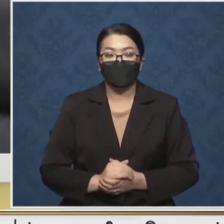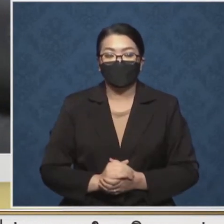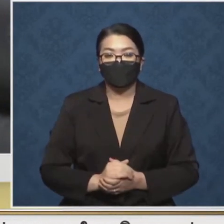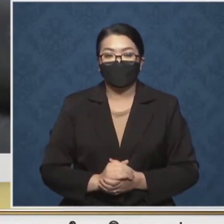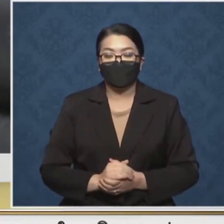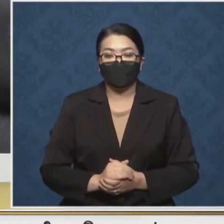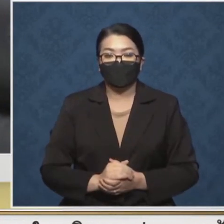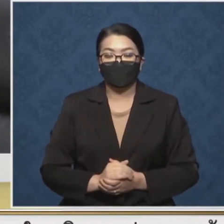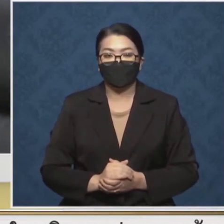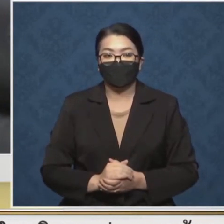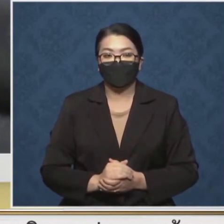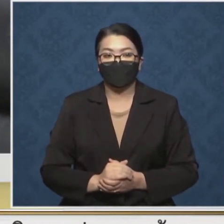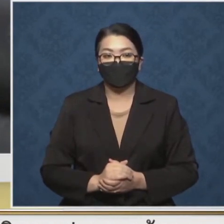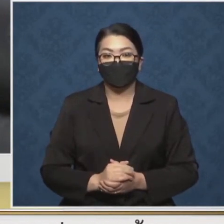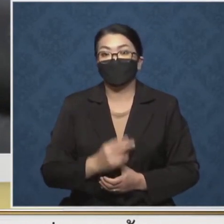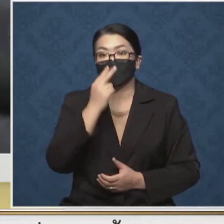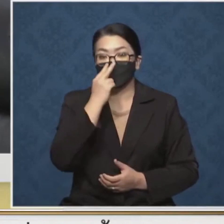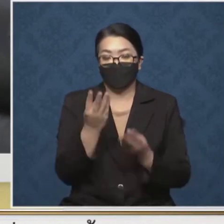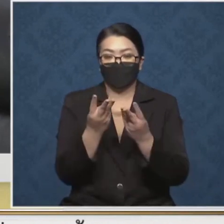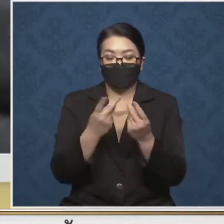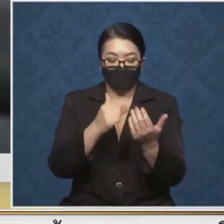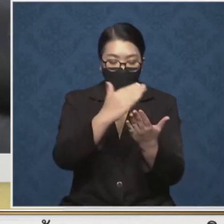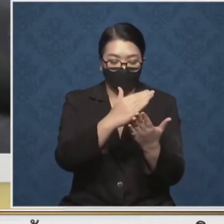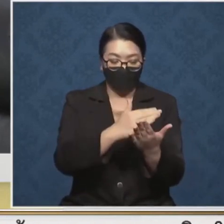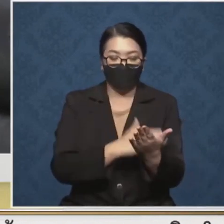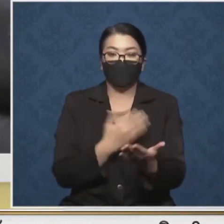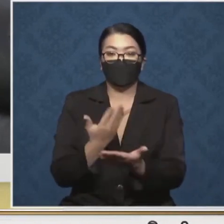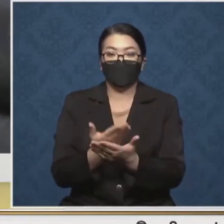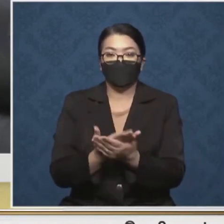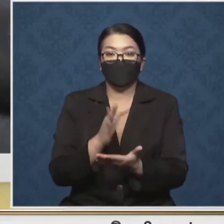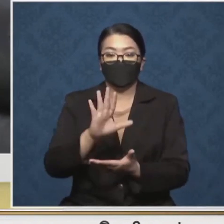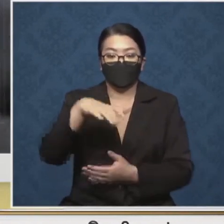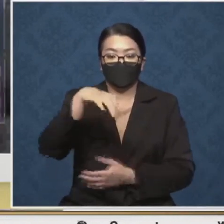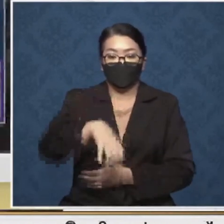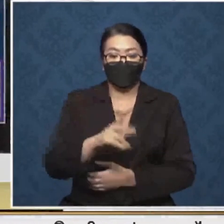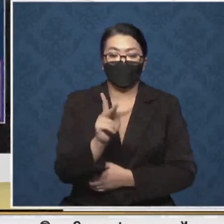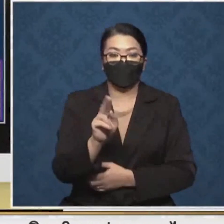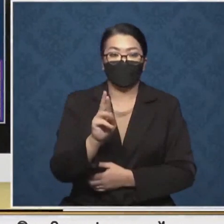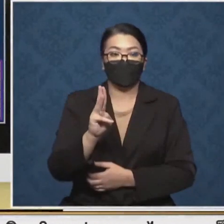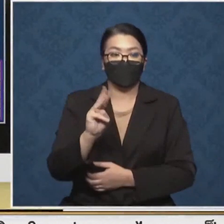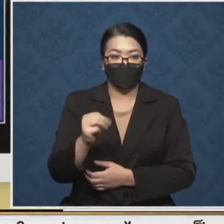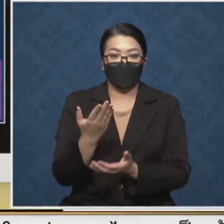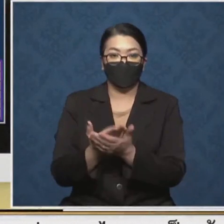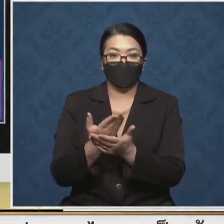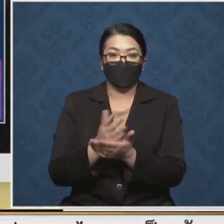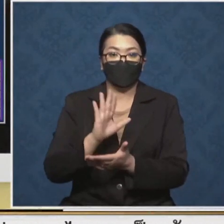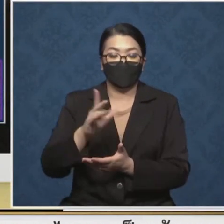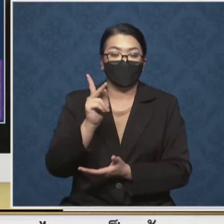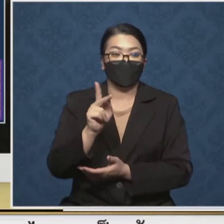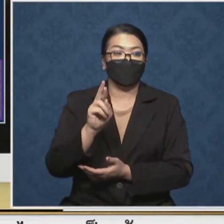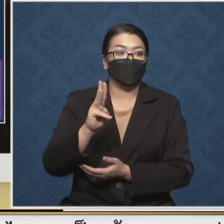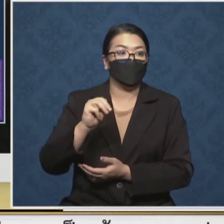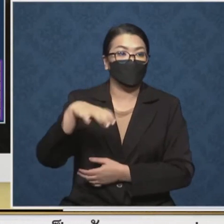ให้ทานประทานและเพื่อนสมาชิกดูลายละเอียดจากการใช้งบประมาณของ กมหมอนไหมค่ะรบกวนขอซไนด้วยค่ะท่ประทาน